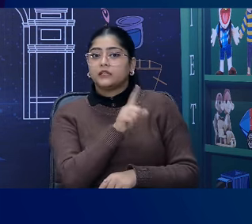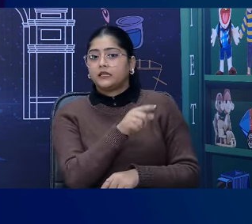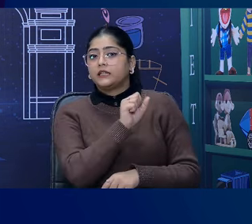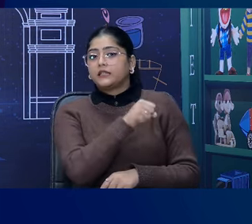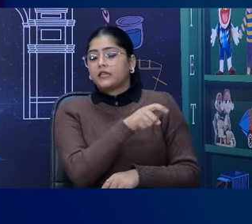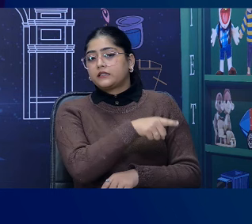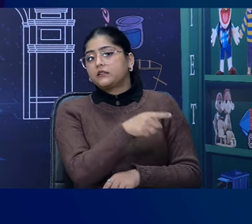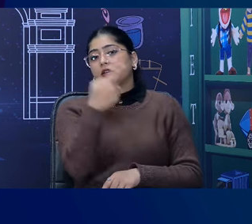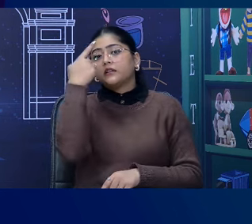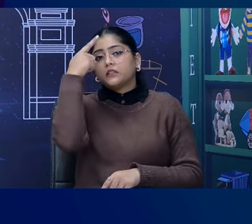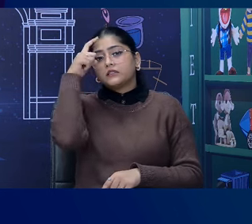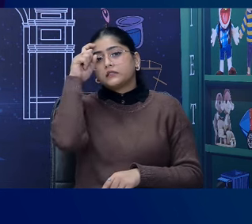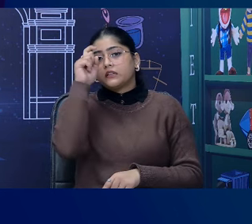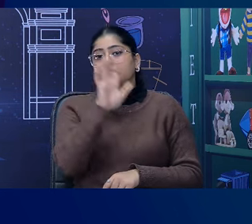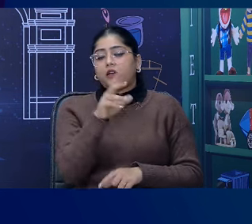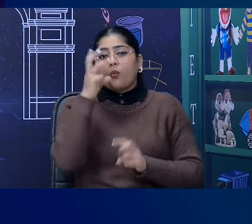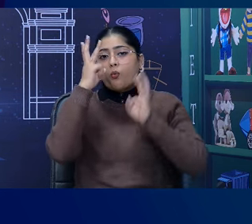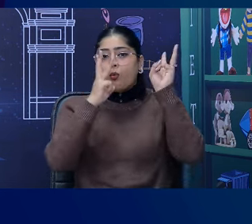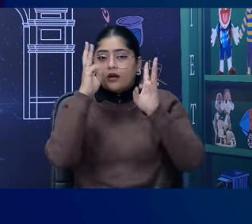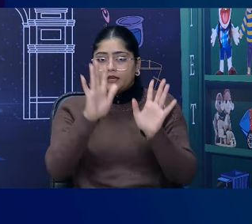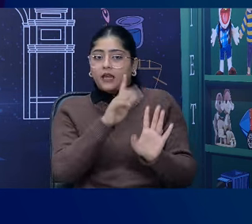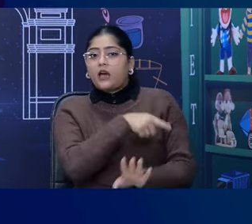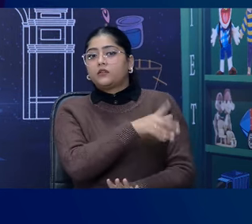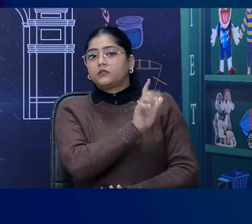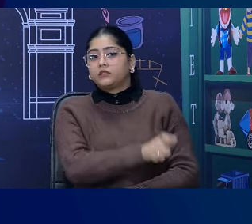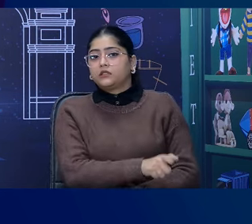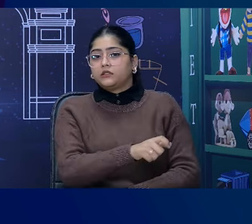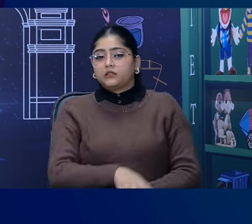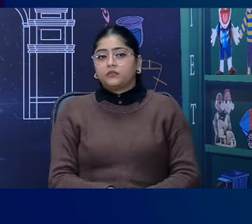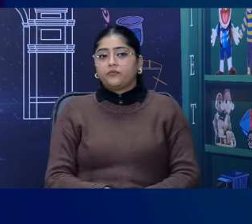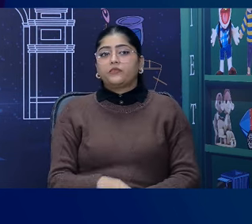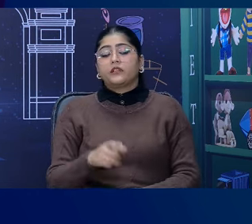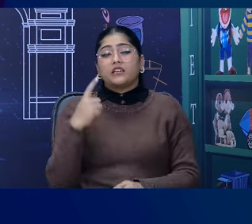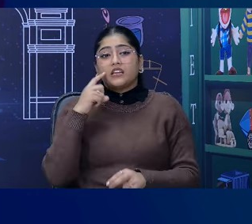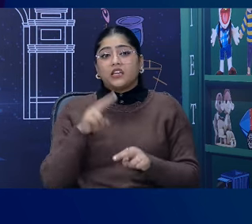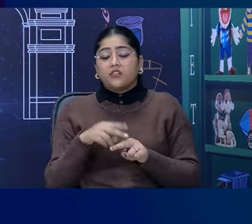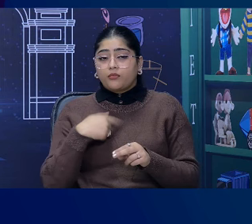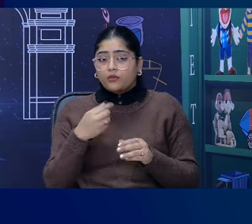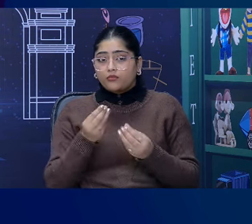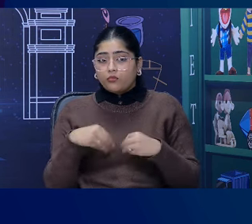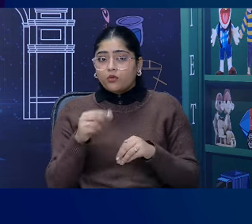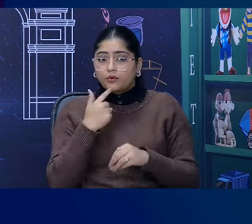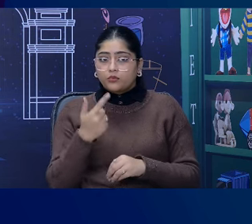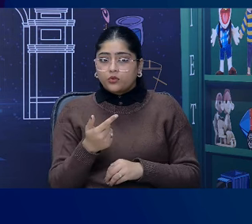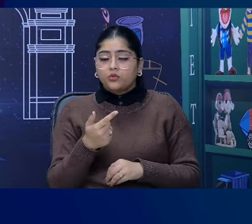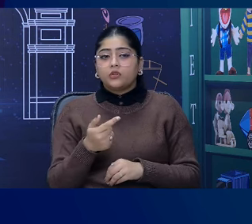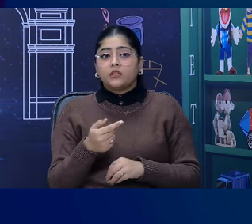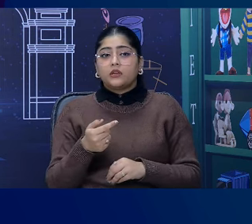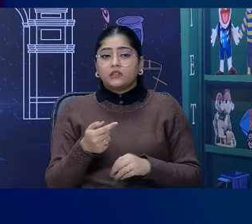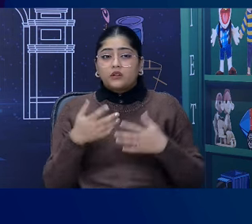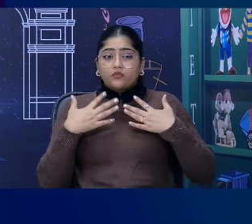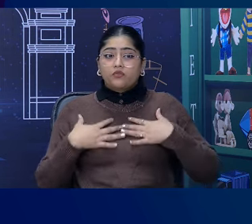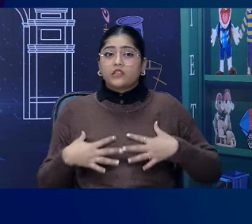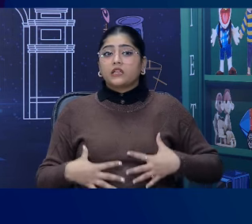बारीक चीजें हैं जो पेरेंट्स और टीचर्स समझ सकते हैं अभी इसपे एक्सपेंड करें अगर हम तो हम कह रहे हैं फिजिकल सिमटम्स क्या-क्या होते हैं